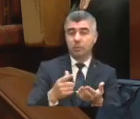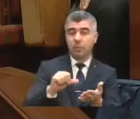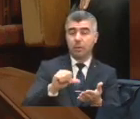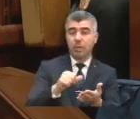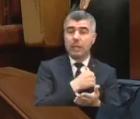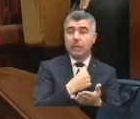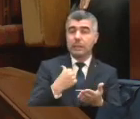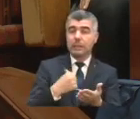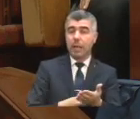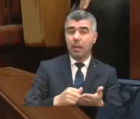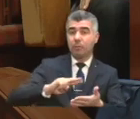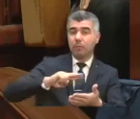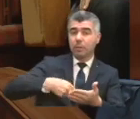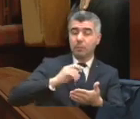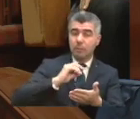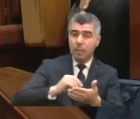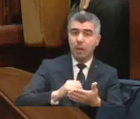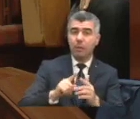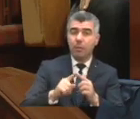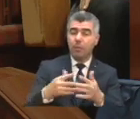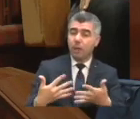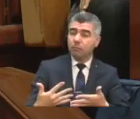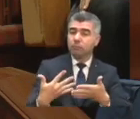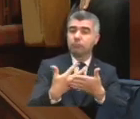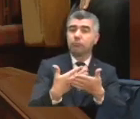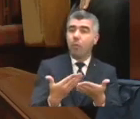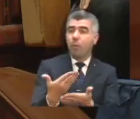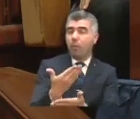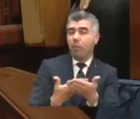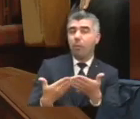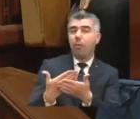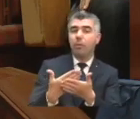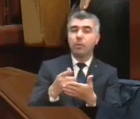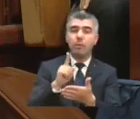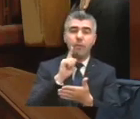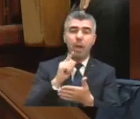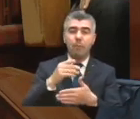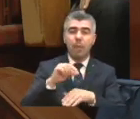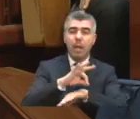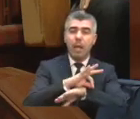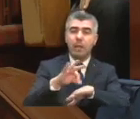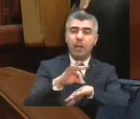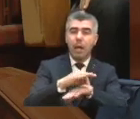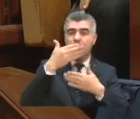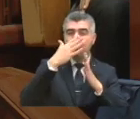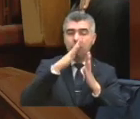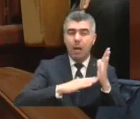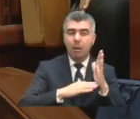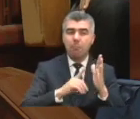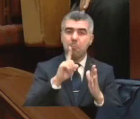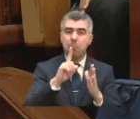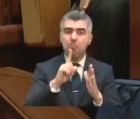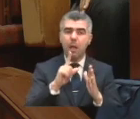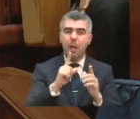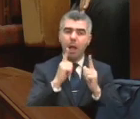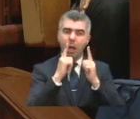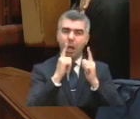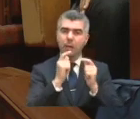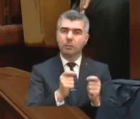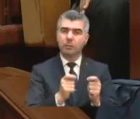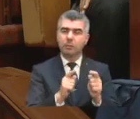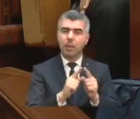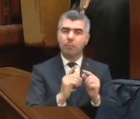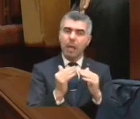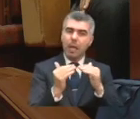درنا لجنة شبكة كبيرة بالإدارات العمومية من أجل تمثيلية النساء. ولكن اللي كنلاحظوا السيدة الوزيرة أن